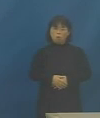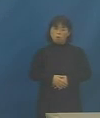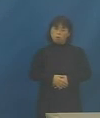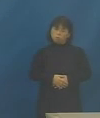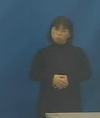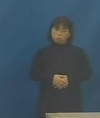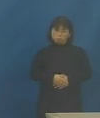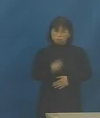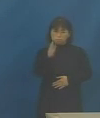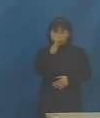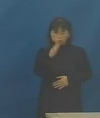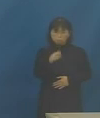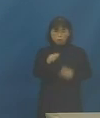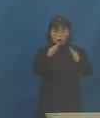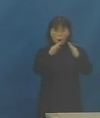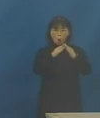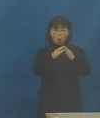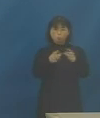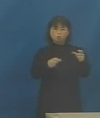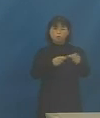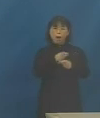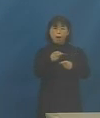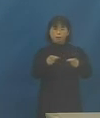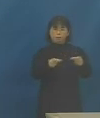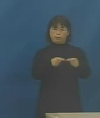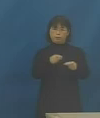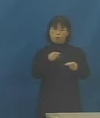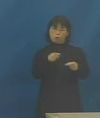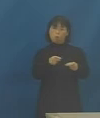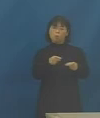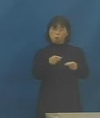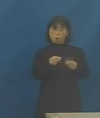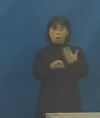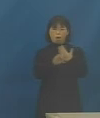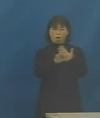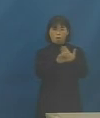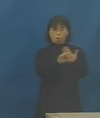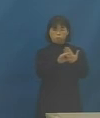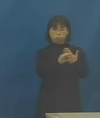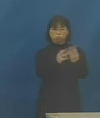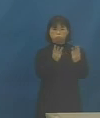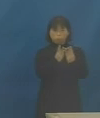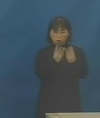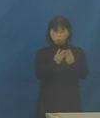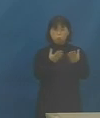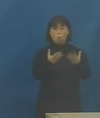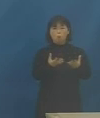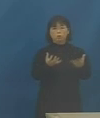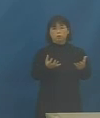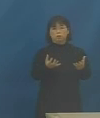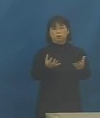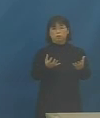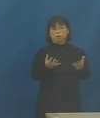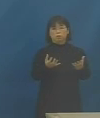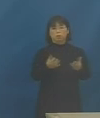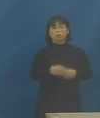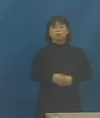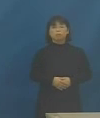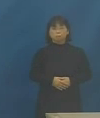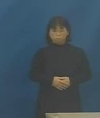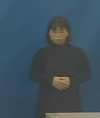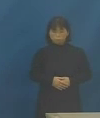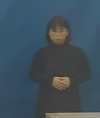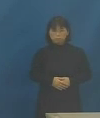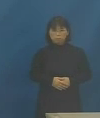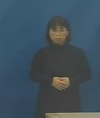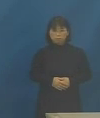のような方がよほどあの例として多いですよでやっぱりあの1一定の防御措置を取って